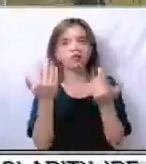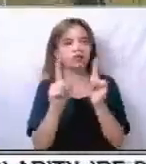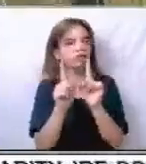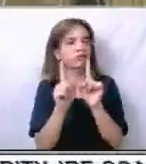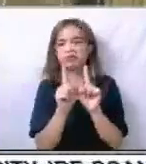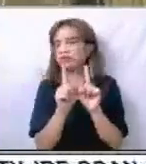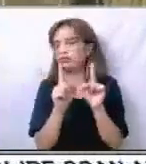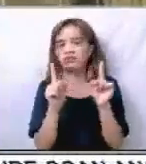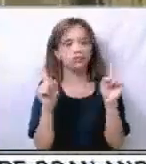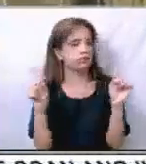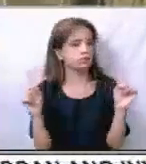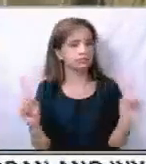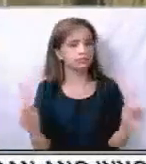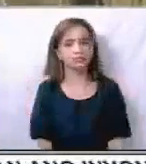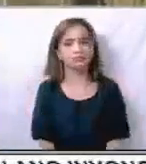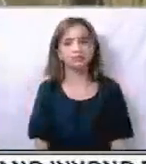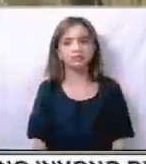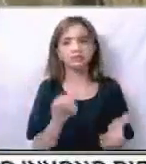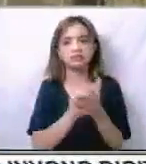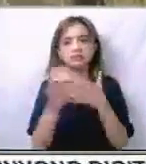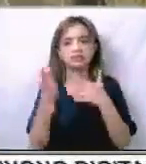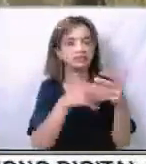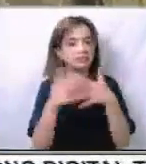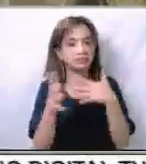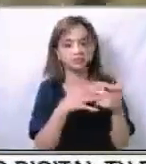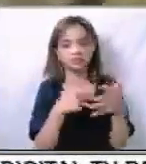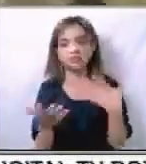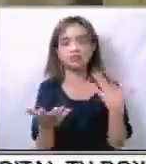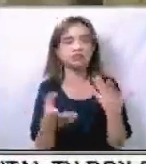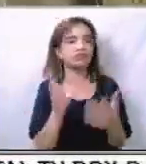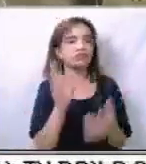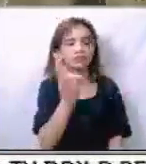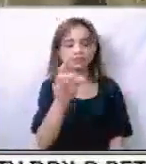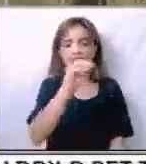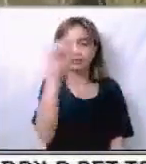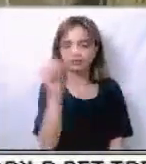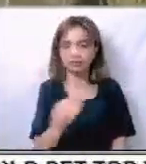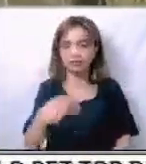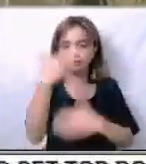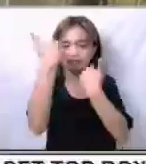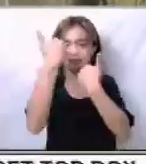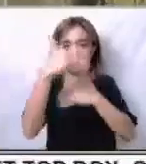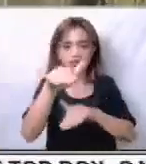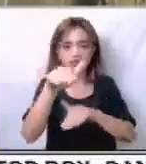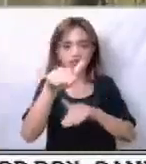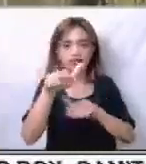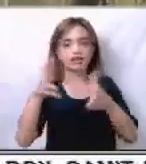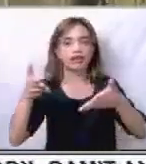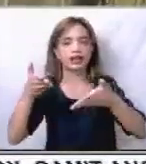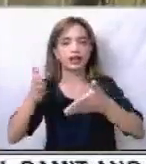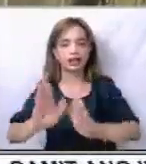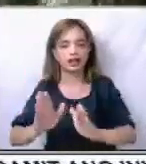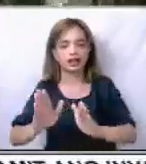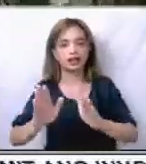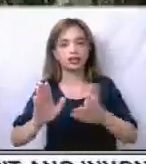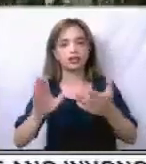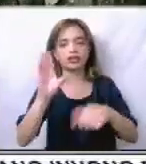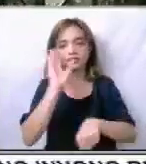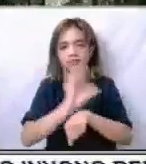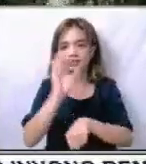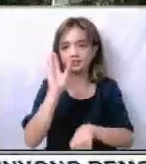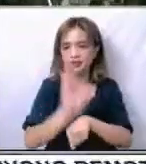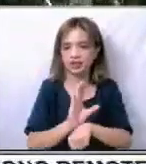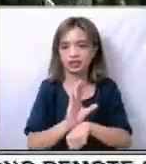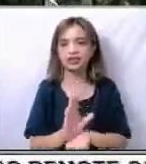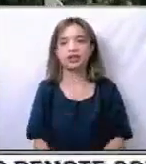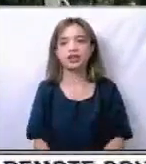social distancing. Ito'y kahit pa 50 hanggang 70% capacity lang ang allowed sa mga simbahan.